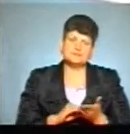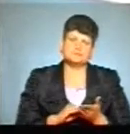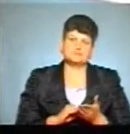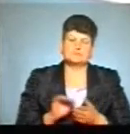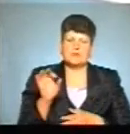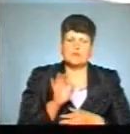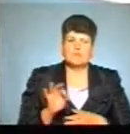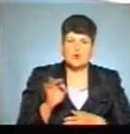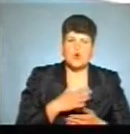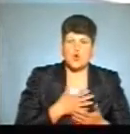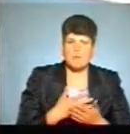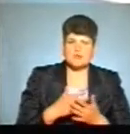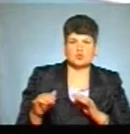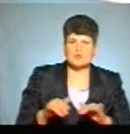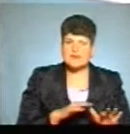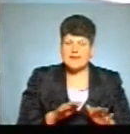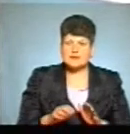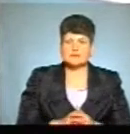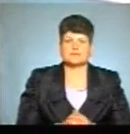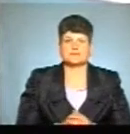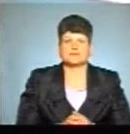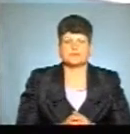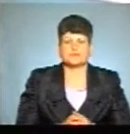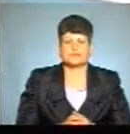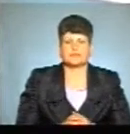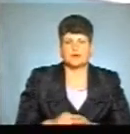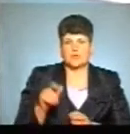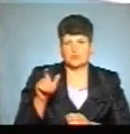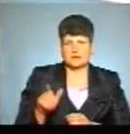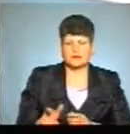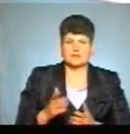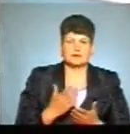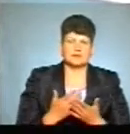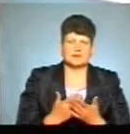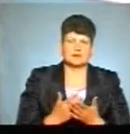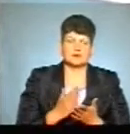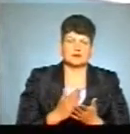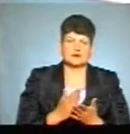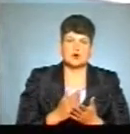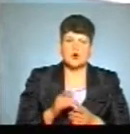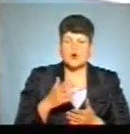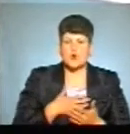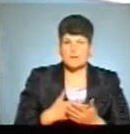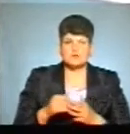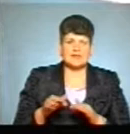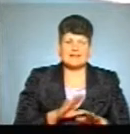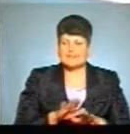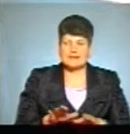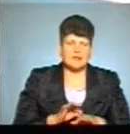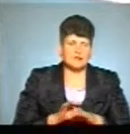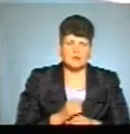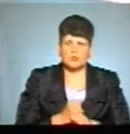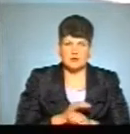про громадську діяльність. І людина там, наприклад, громадської діяльності не здійснювала і в своїй автобіографії